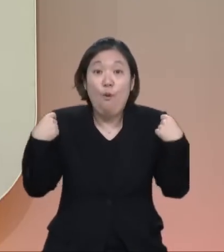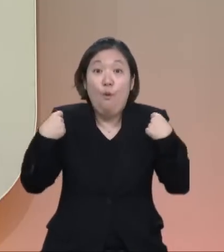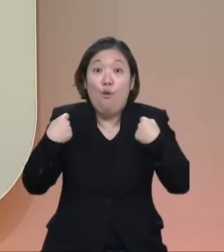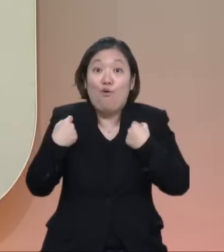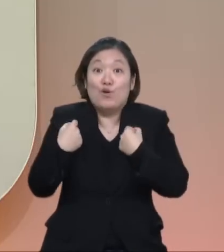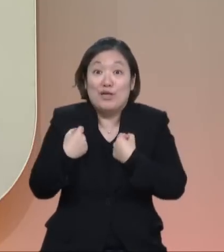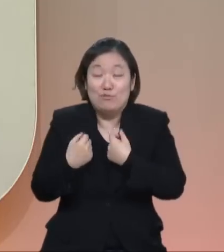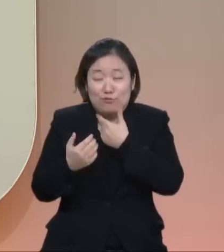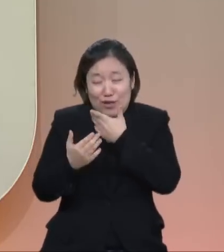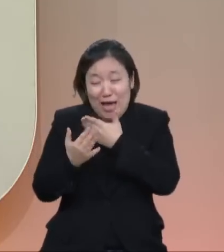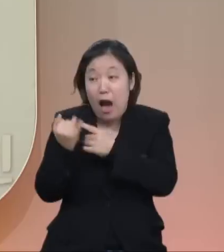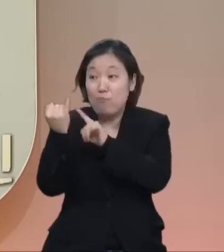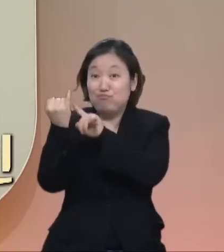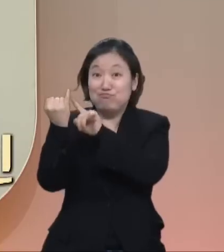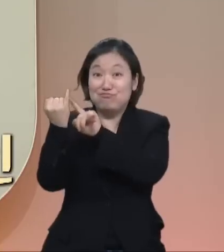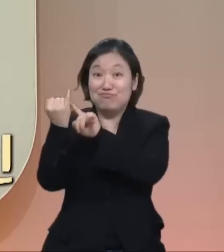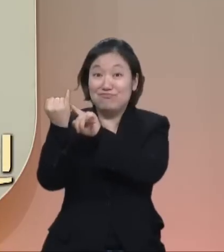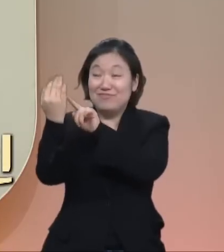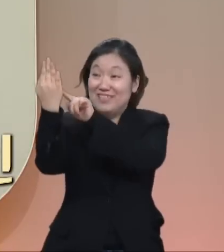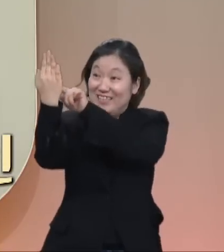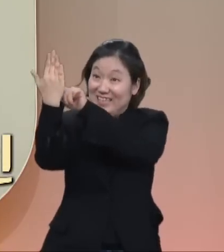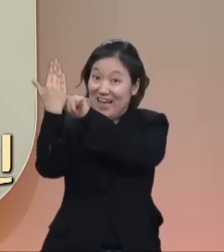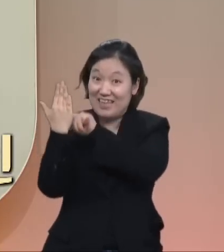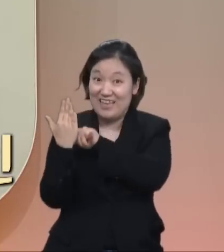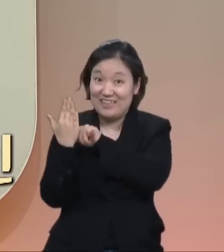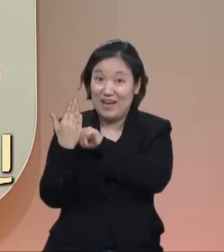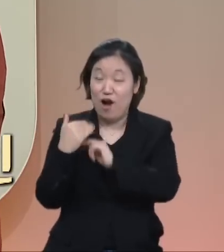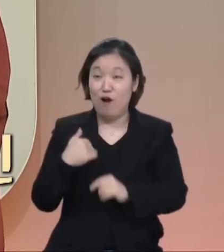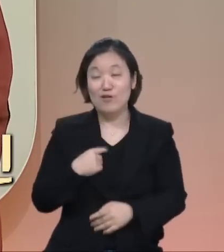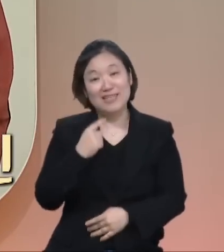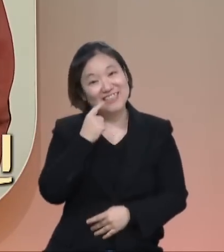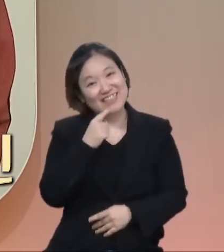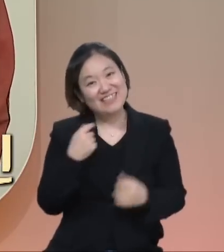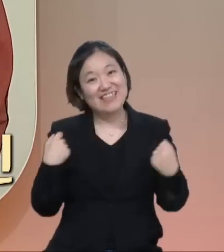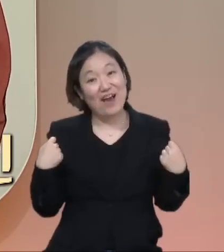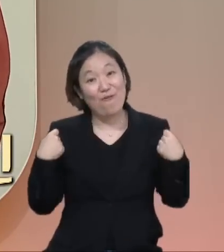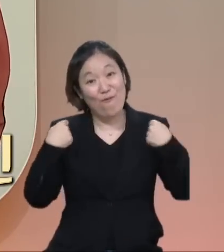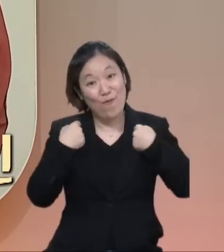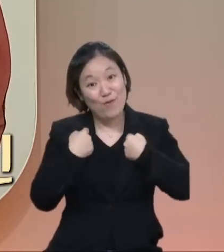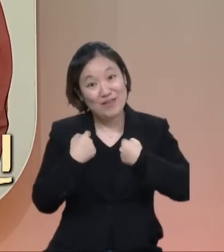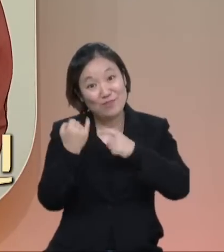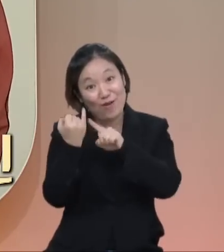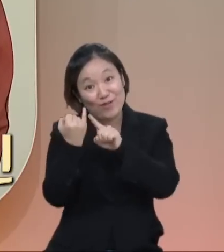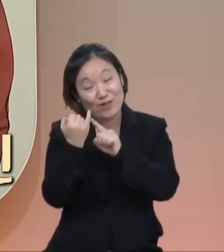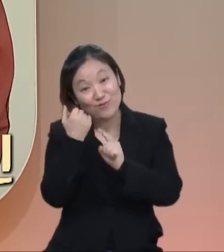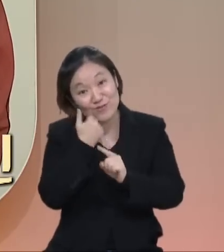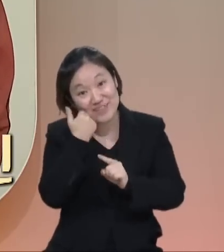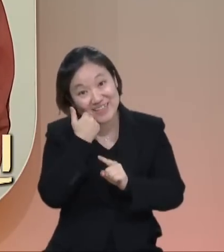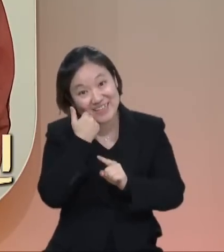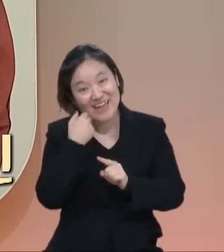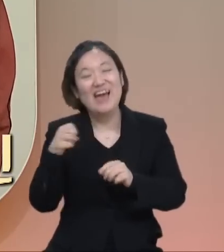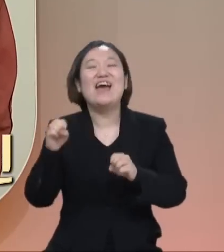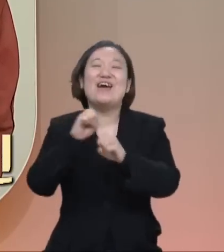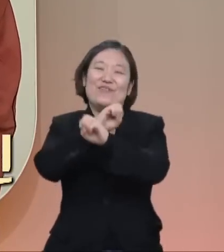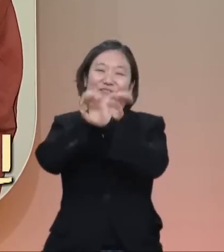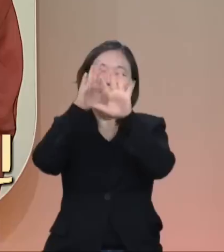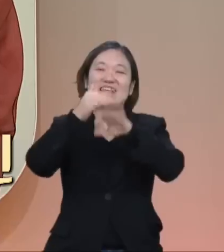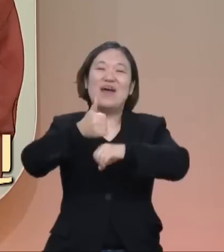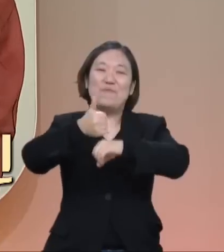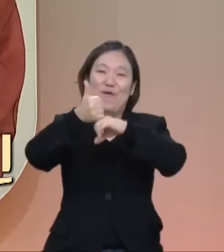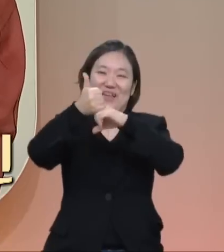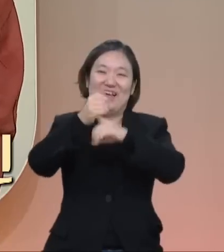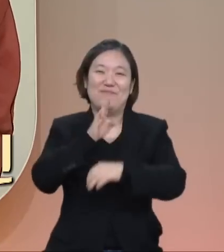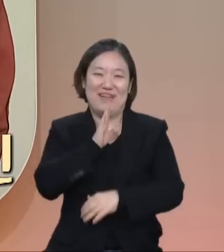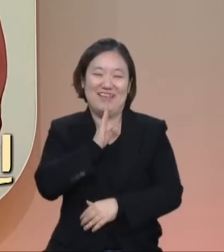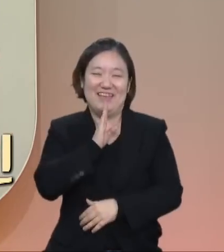귀부인이 나타났더라 하얀색 옷을 입은 그 귀부인이라면 딱 생각이 관세음보살님 생각나시죠 하얀색